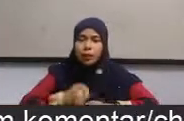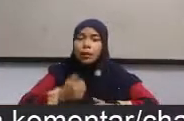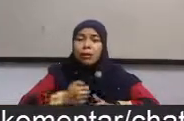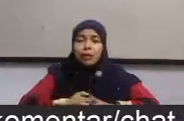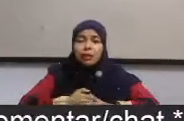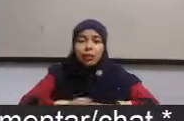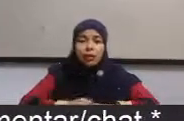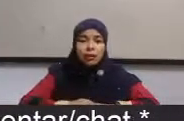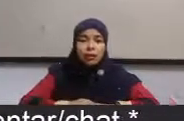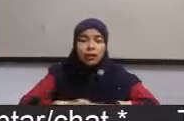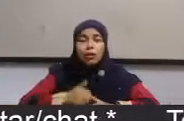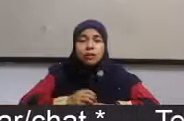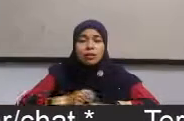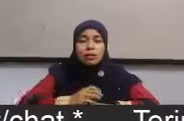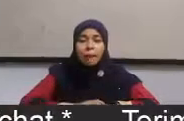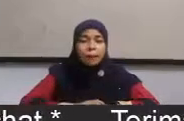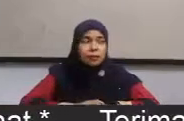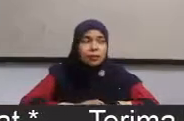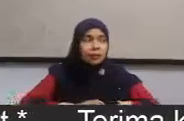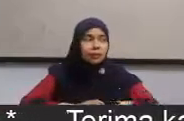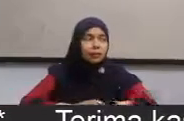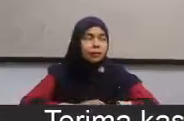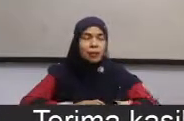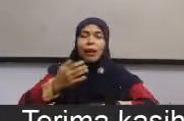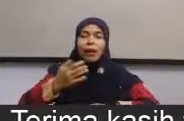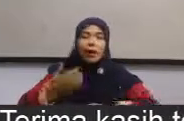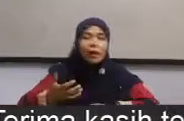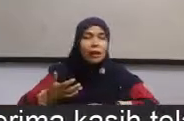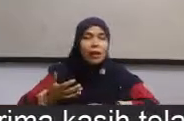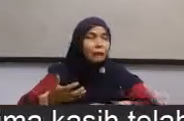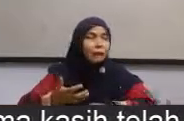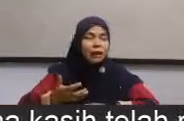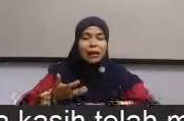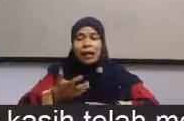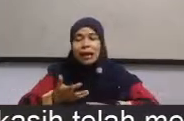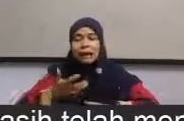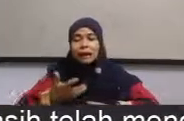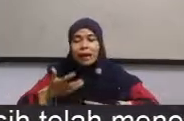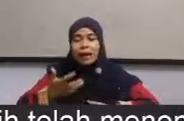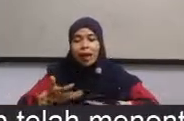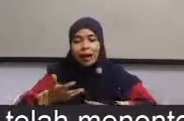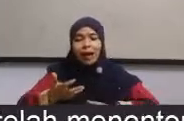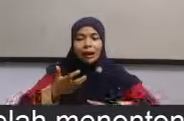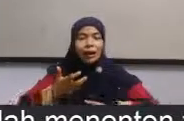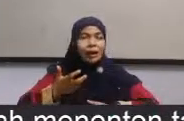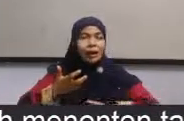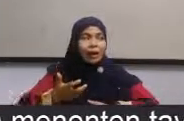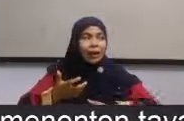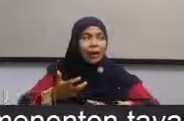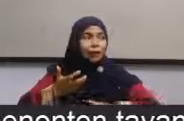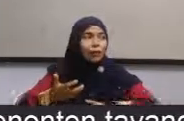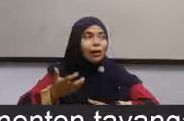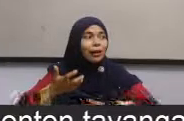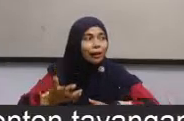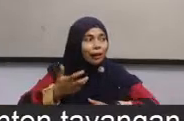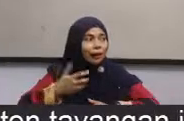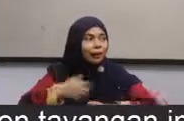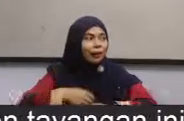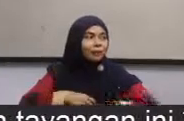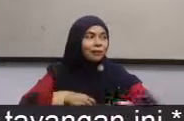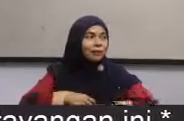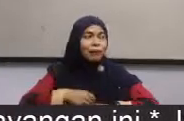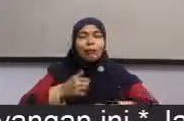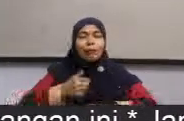sama teman Eh gimana sih caranya no1 apa sih padahal apa yang dipegang adalah handphone Keren